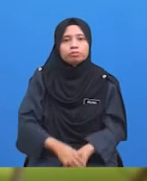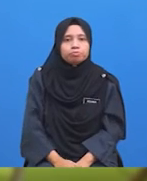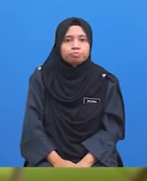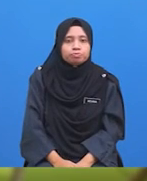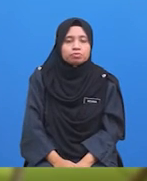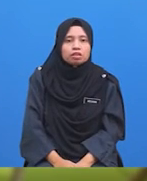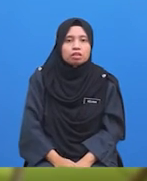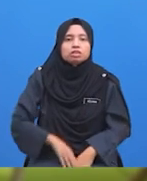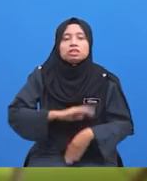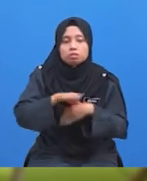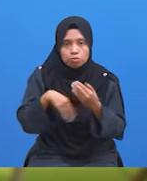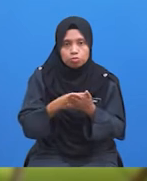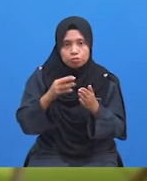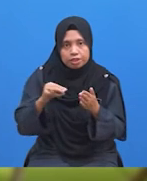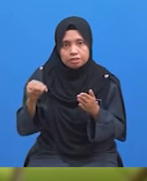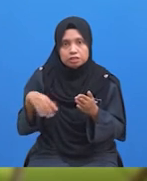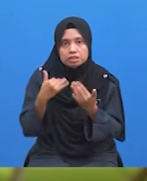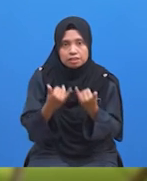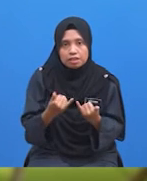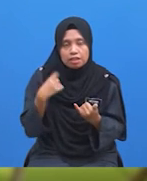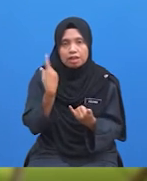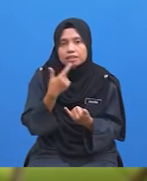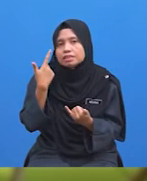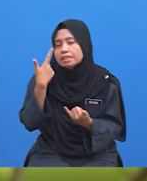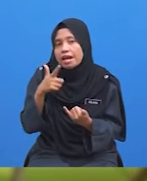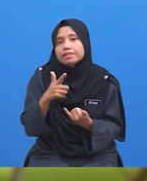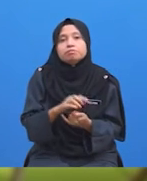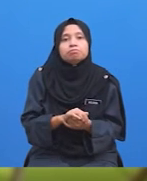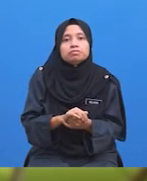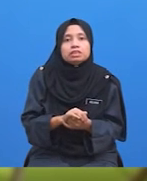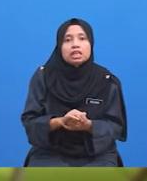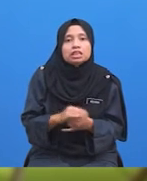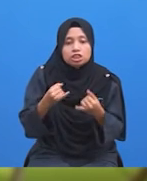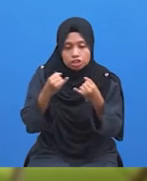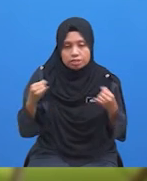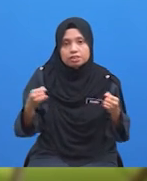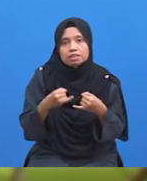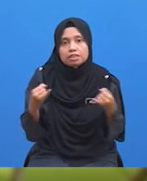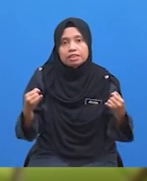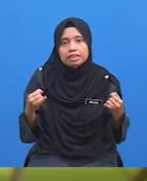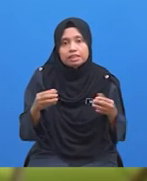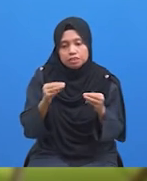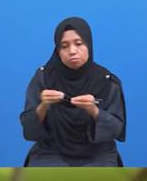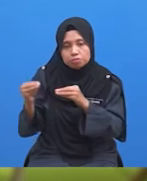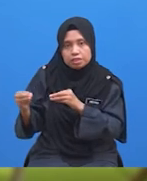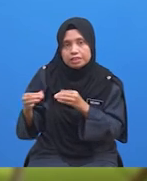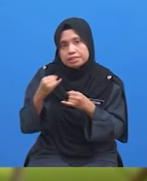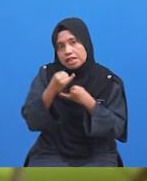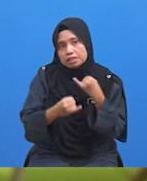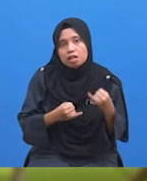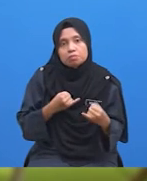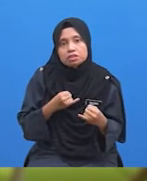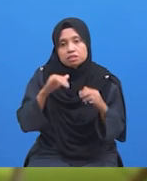para pelajar sklian sekarang kita lihat pula jenis-jenis migrasi antarabangsa